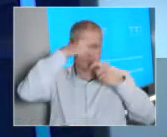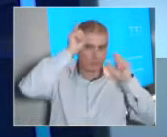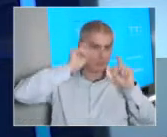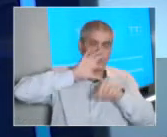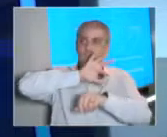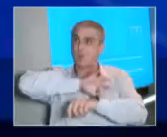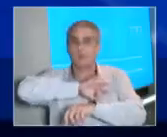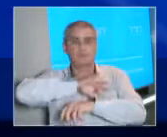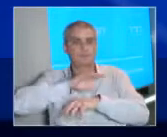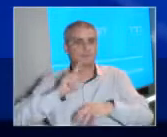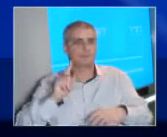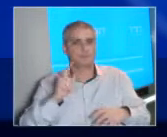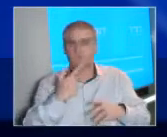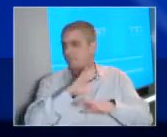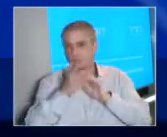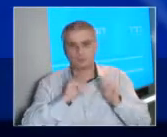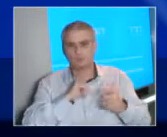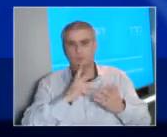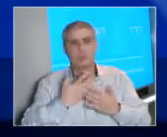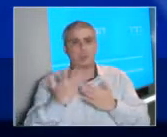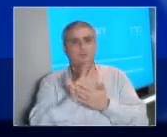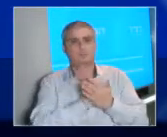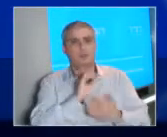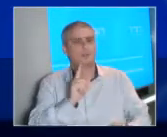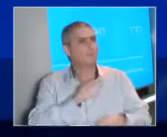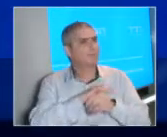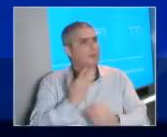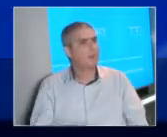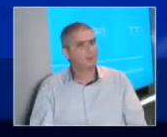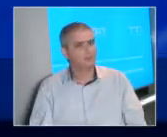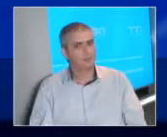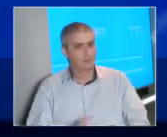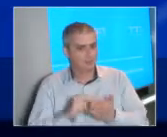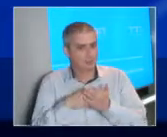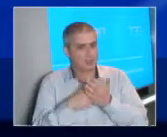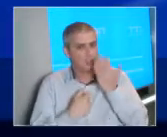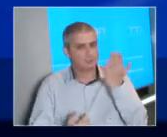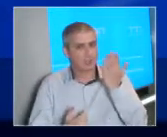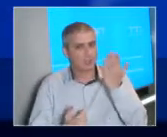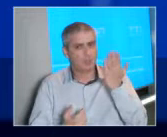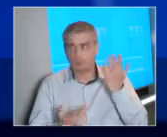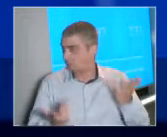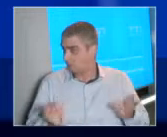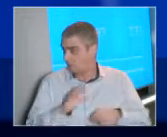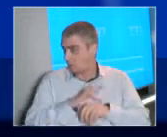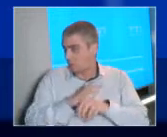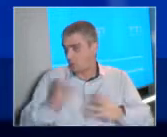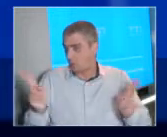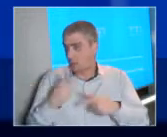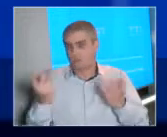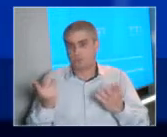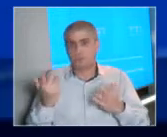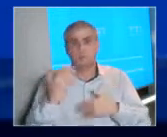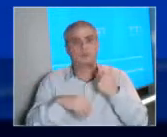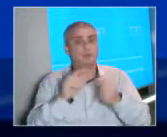האחיות והרופאים, שולטים שם וכל מה שמעניין אותם זה השכר שלהם. מי מנהל את זה? האוצר מנהל את זה. זאת מערכת אולי שלא מנוהלת, אלא